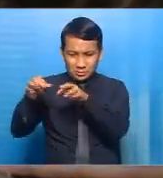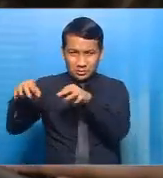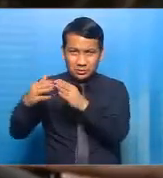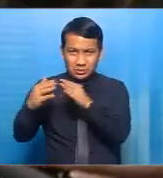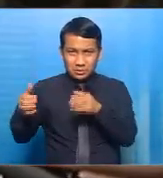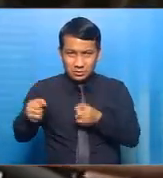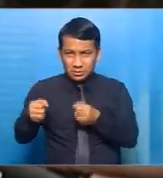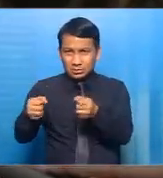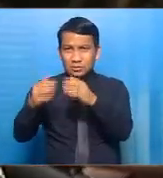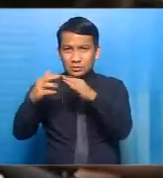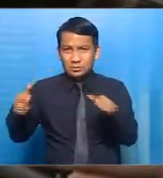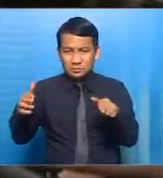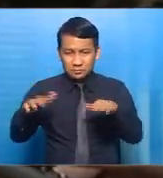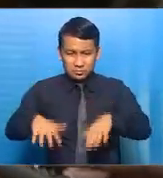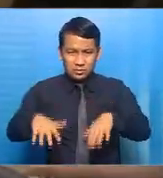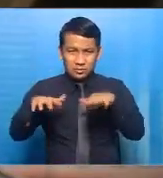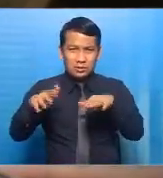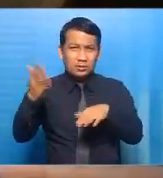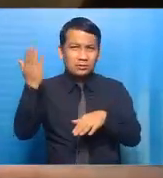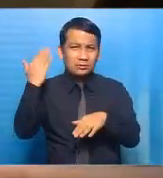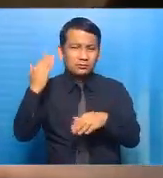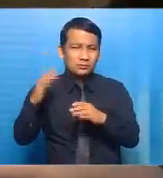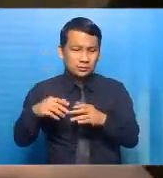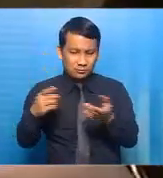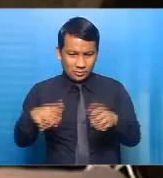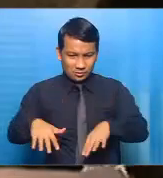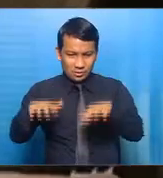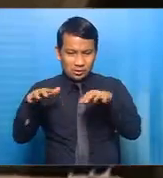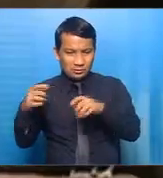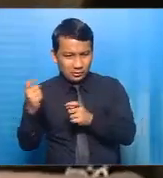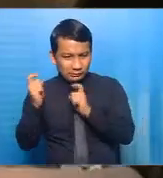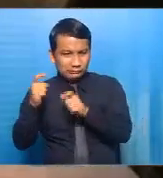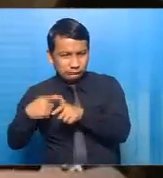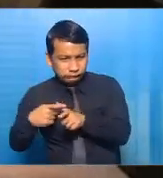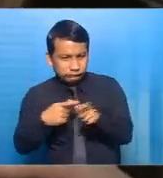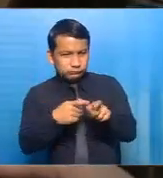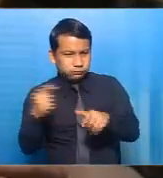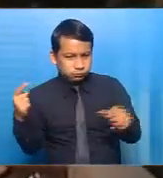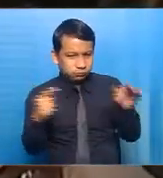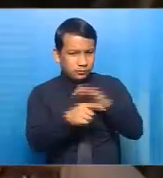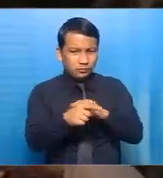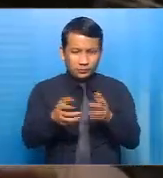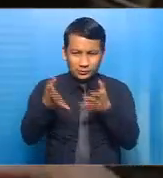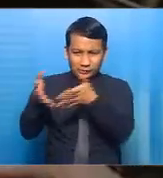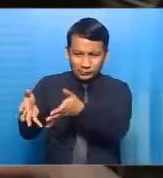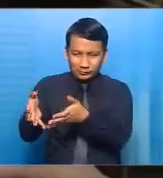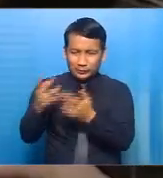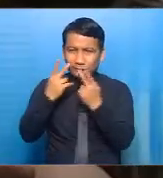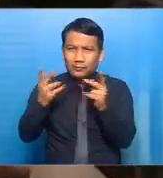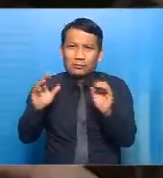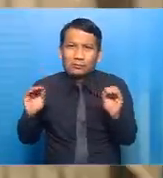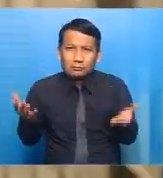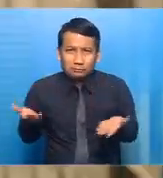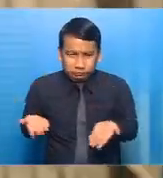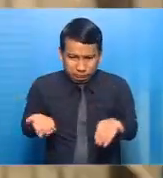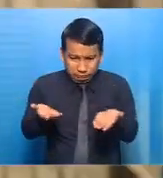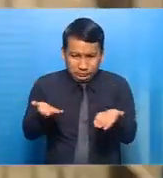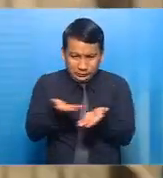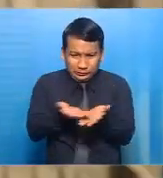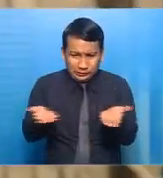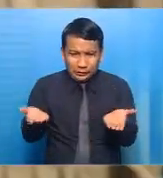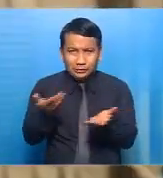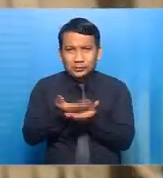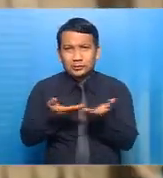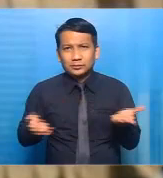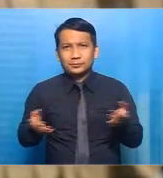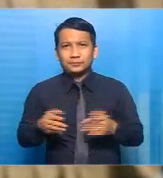kalsada. Pagtas po ng tubig kahapon, nagsitakbuhan na lang po kami. Tapos ito na lang po mga nadala ko. Sa sobrang lakas